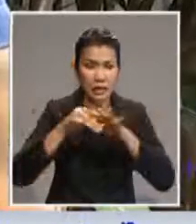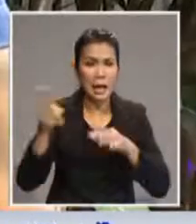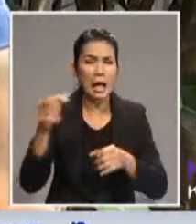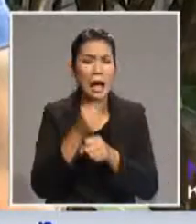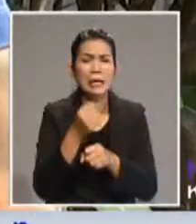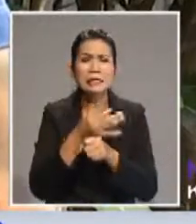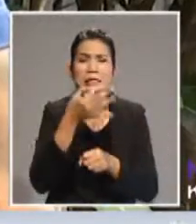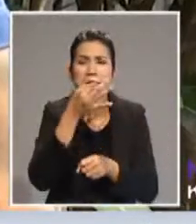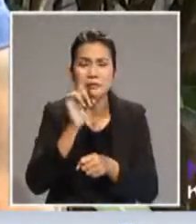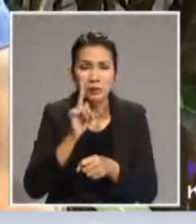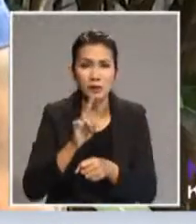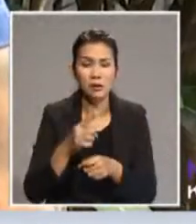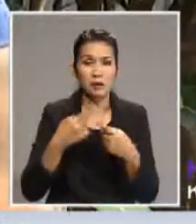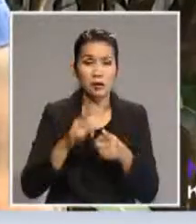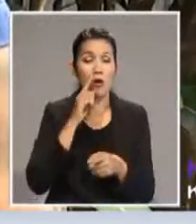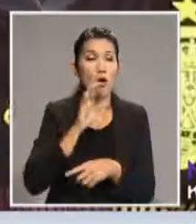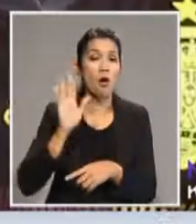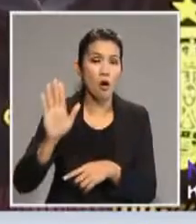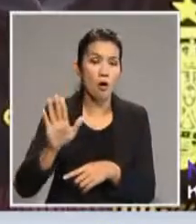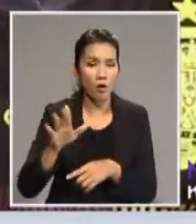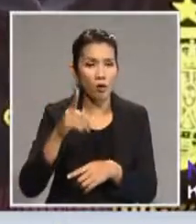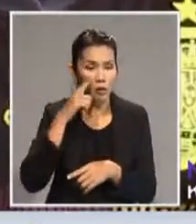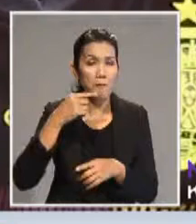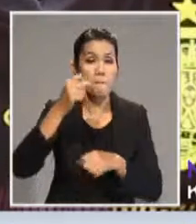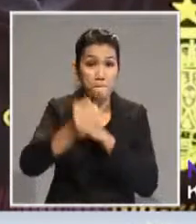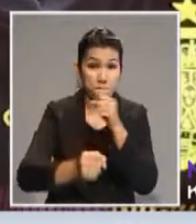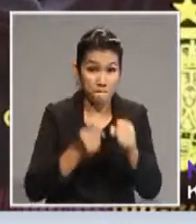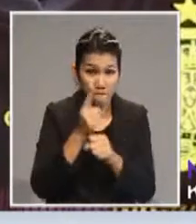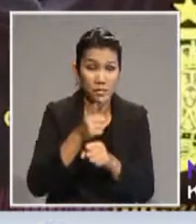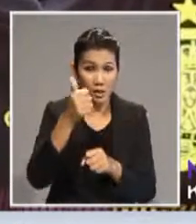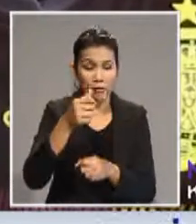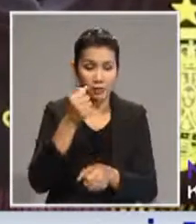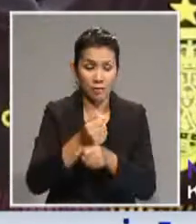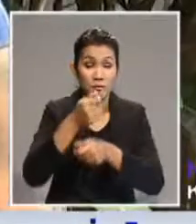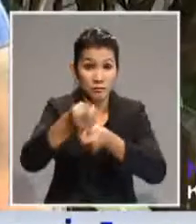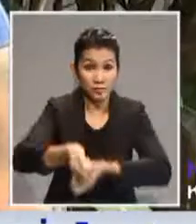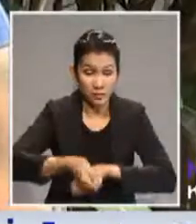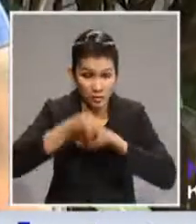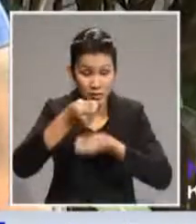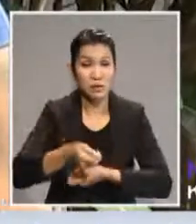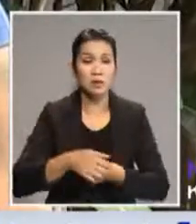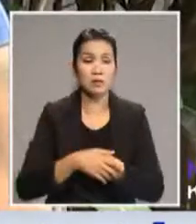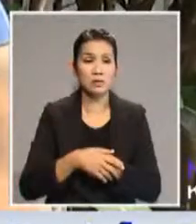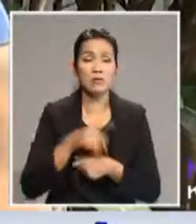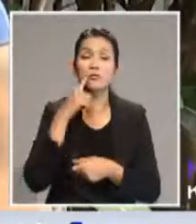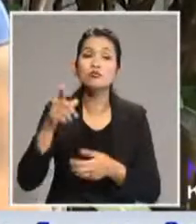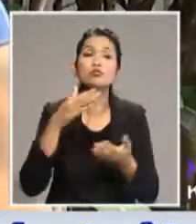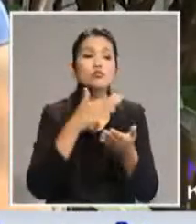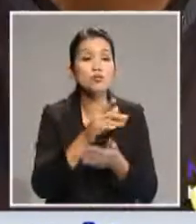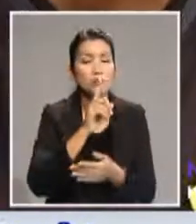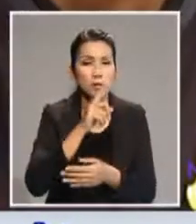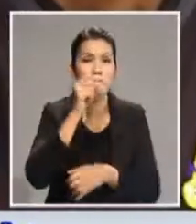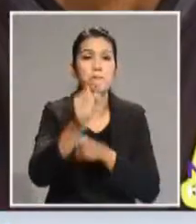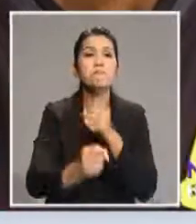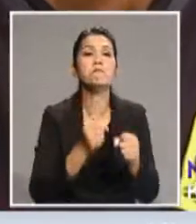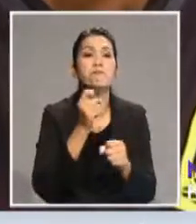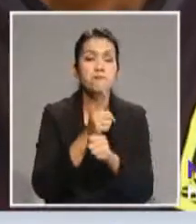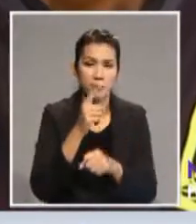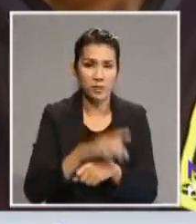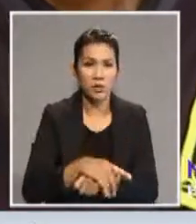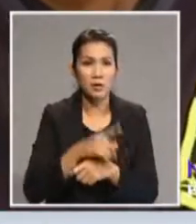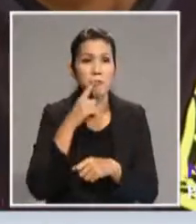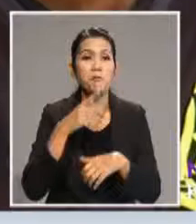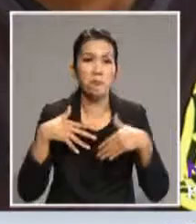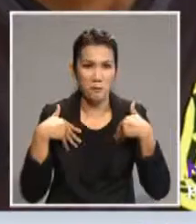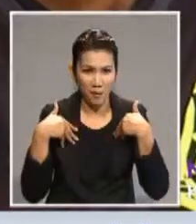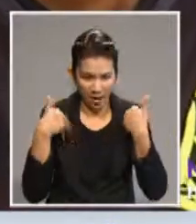อาชีพอะไรแต่ถ้ากรณีของการเกษตรอย่างนี้ก็สามารถส่งรายปีได้เพราะว่าการเกษตรก็คือ1ปีขายครั้งหนึ่ง พี่ไหมส่งแบบไหนคะ ส่งรายปีครับ โอ้ สบ